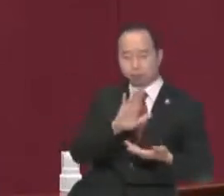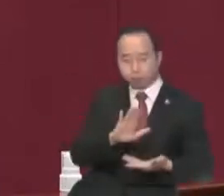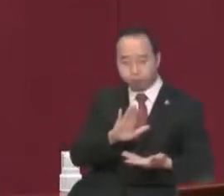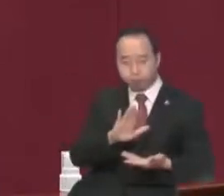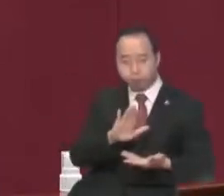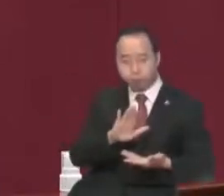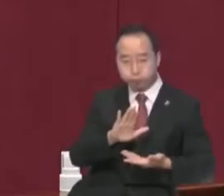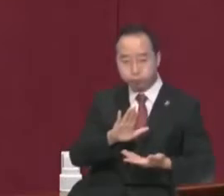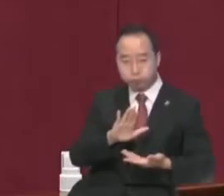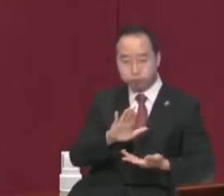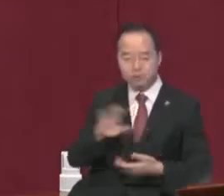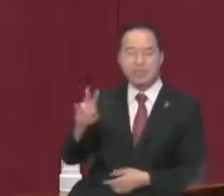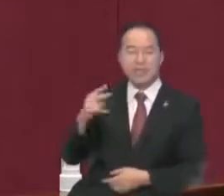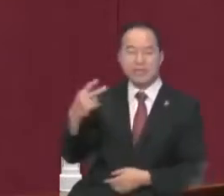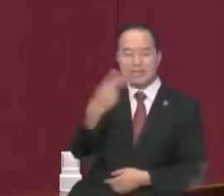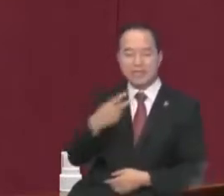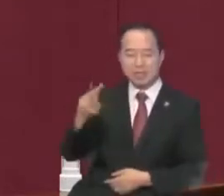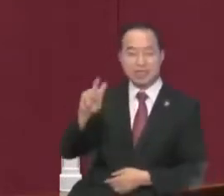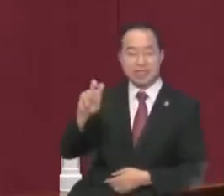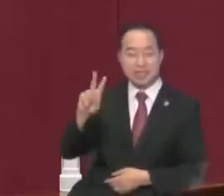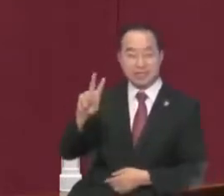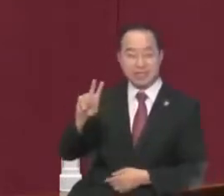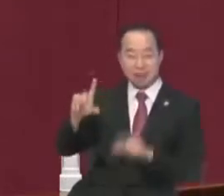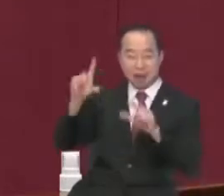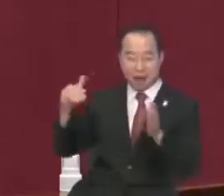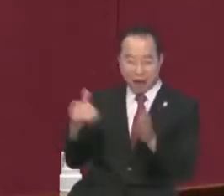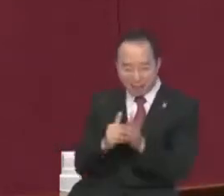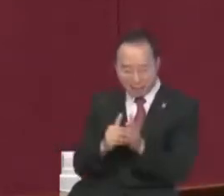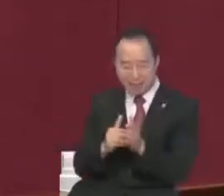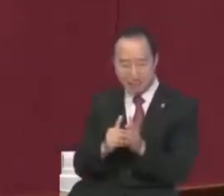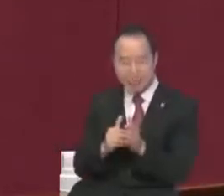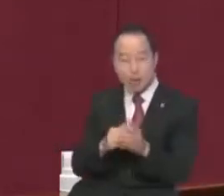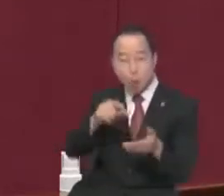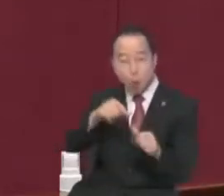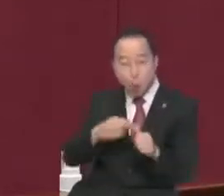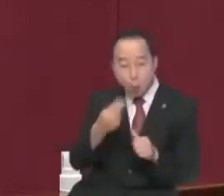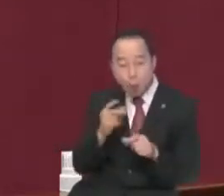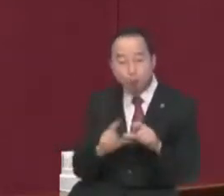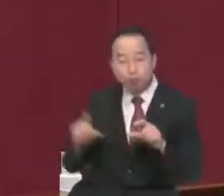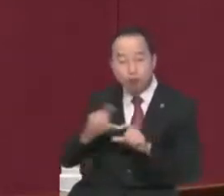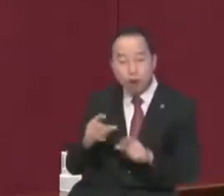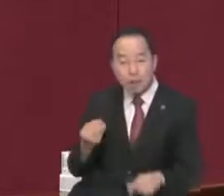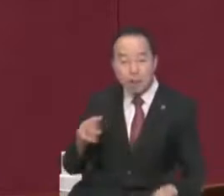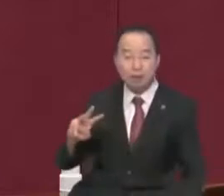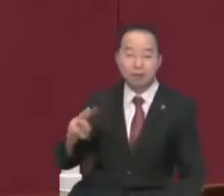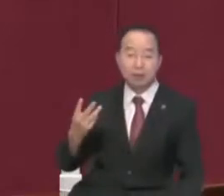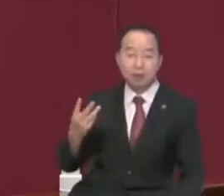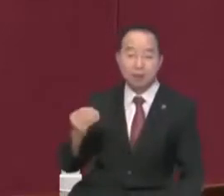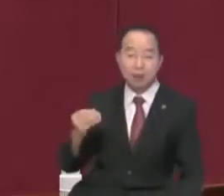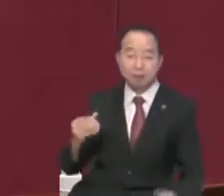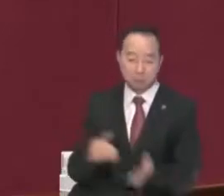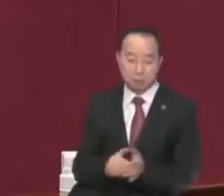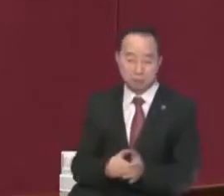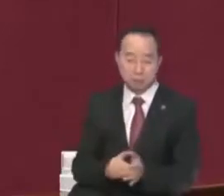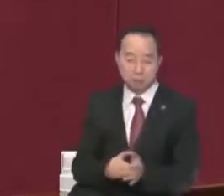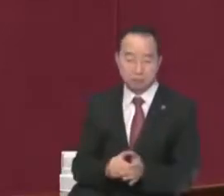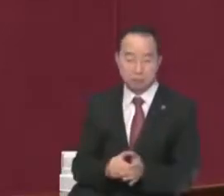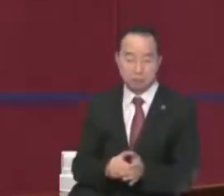말 22년까지 고작 300만 명을 더 포함시키겠다는 계획에 불과합니다. 전 국민 고용보험 제도가